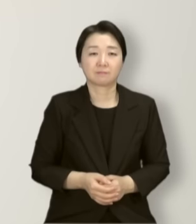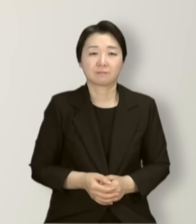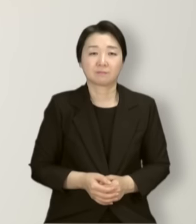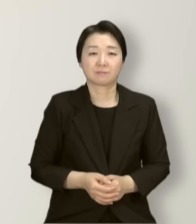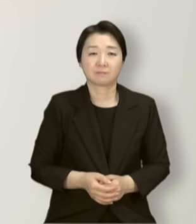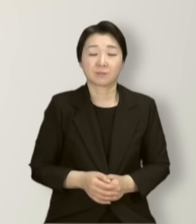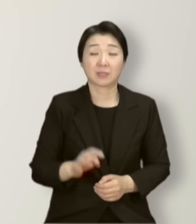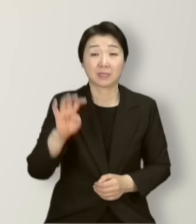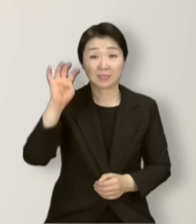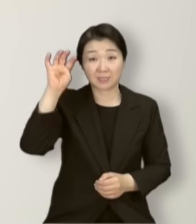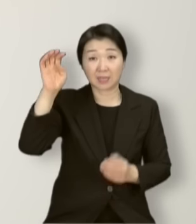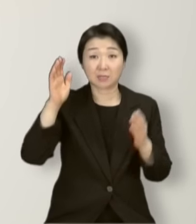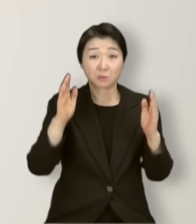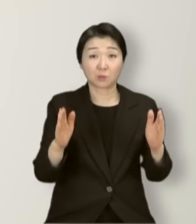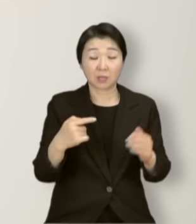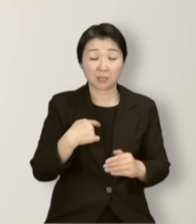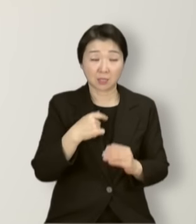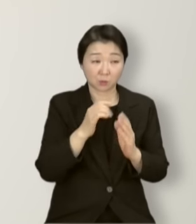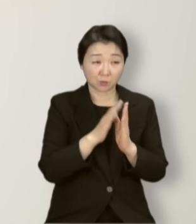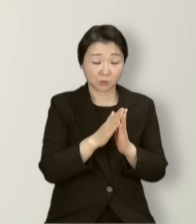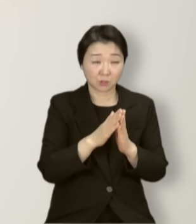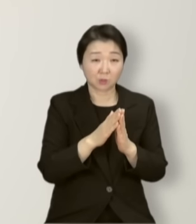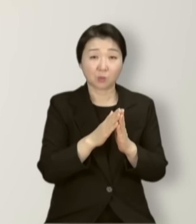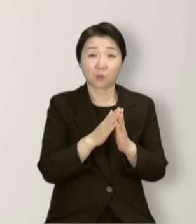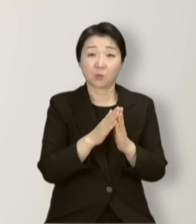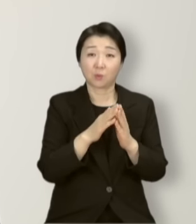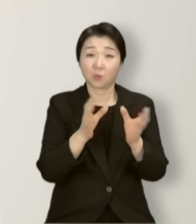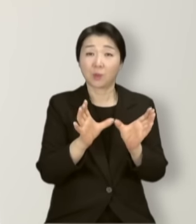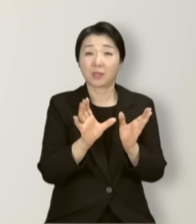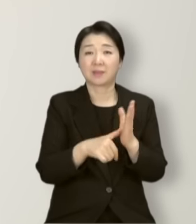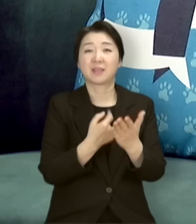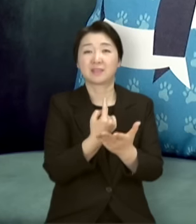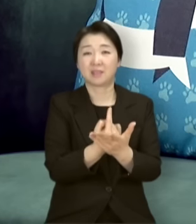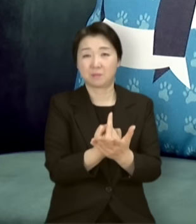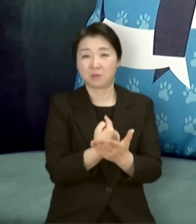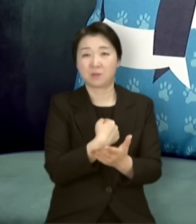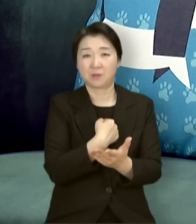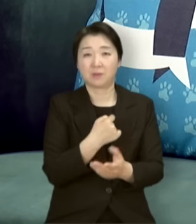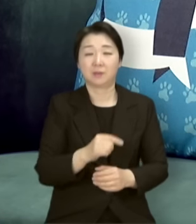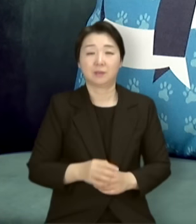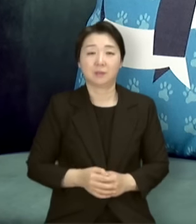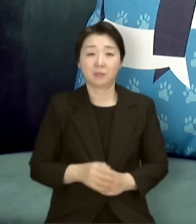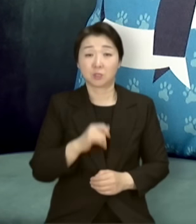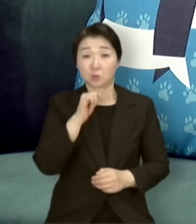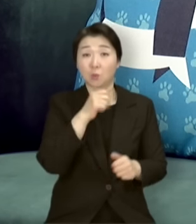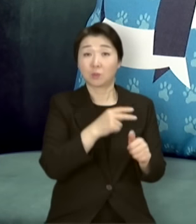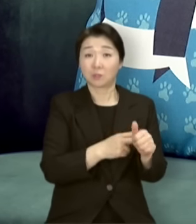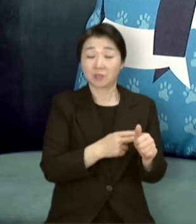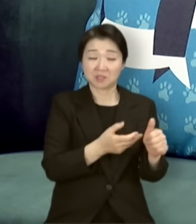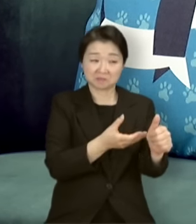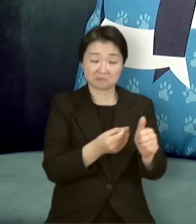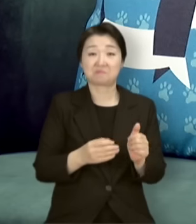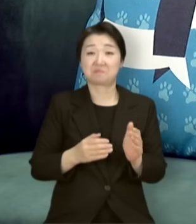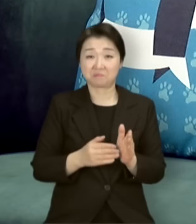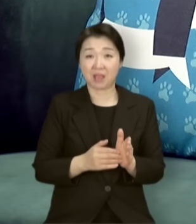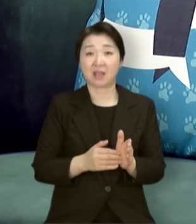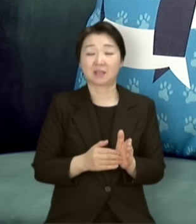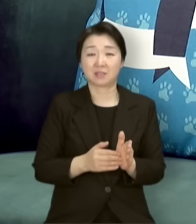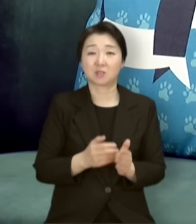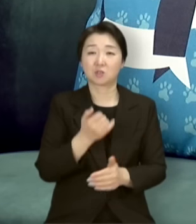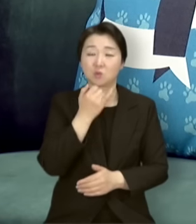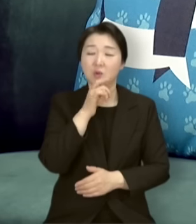예, 가지고 40일. 네. 저도 그 기도회는 참석을 했지요. 그래서 좋은 선생님을 모셔서